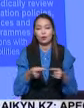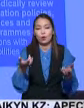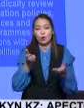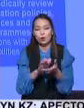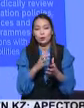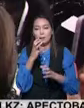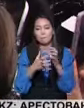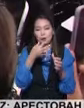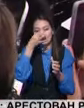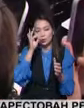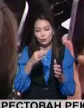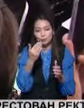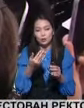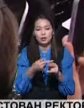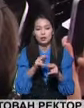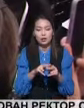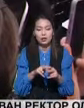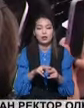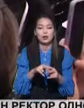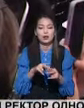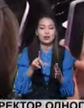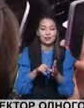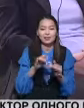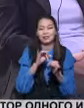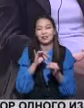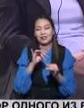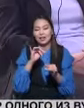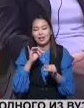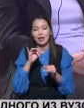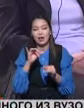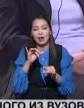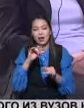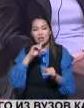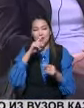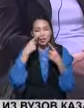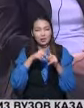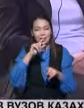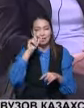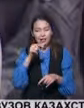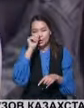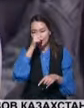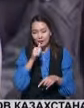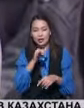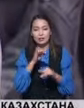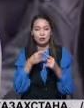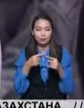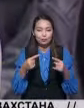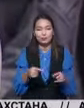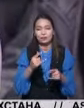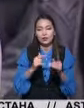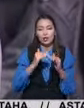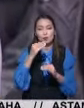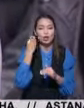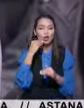международным опытом стран, таких как Малайзия, Греция, Италия и Гонконг. Особое внимание было уделено вопросам повышения